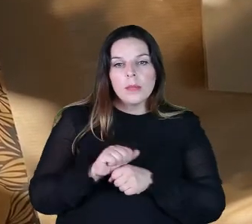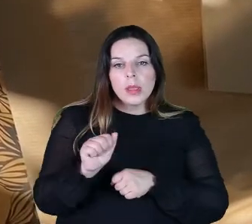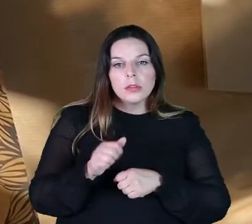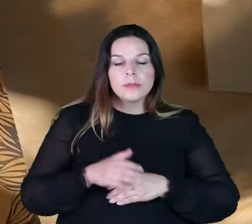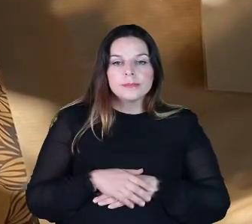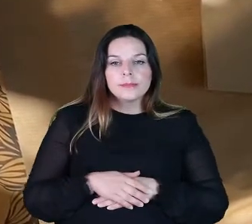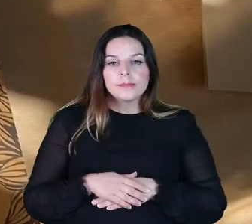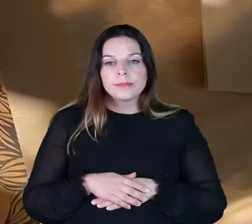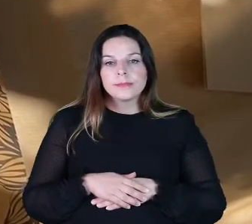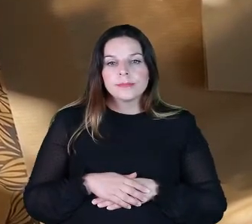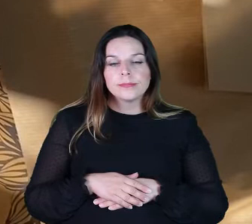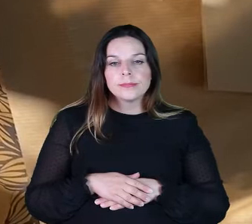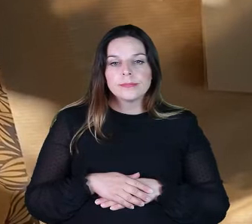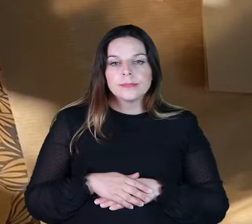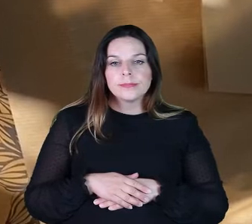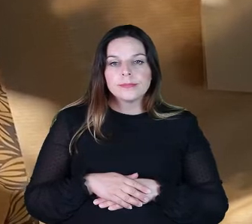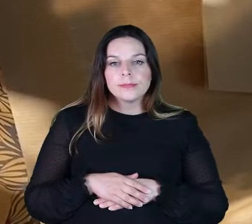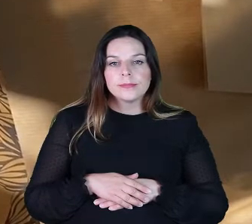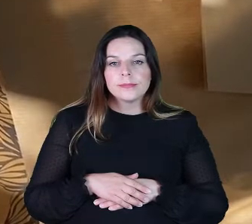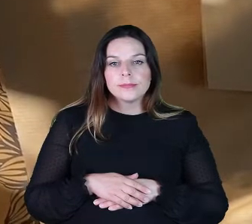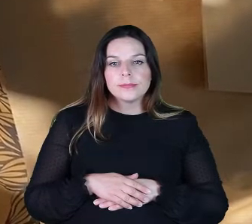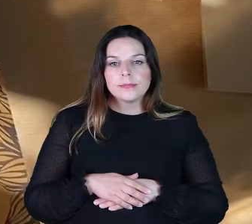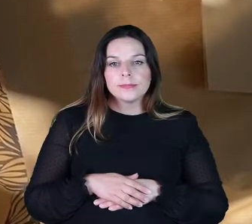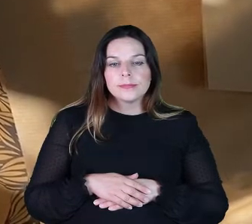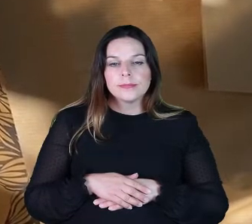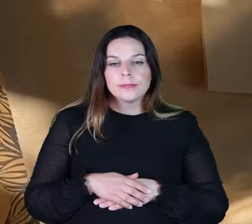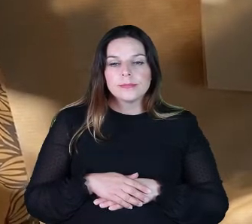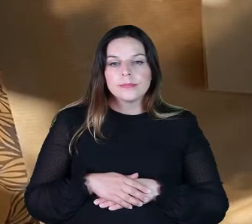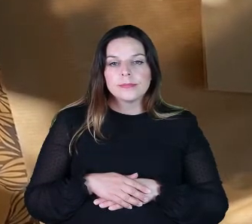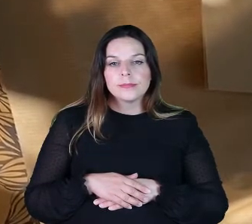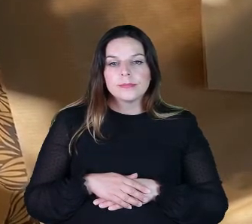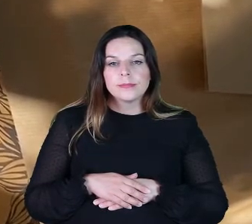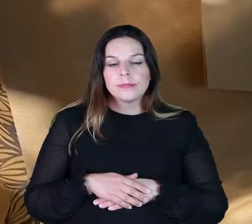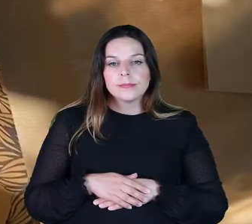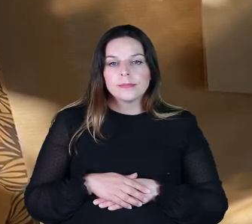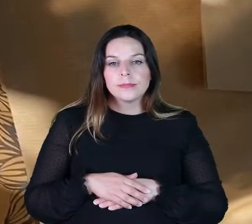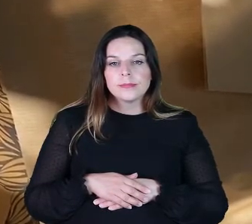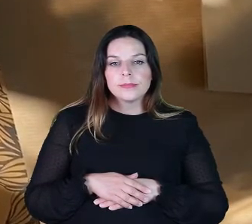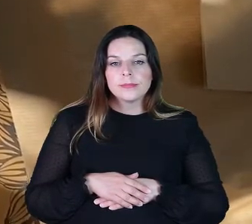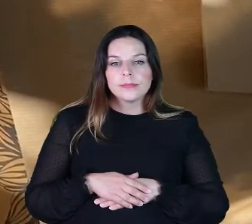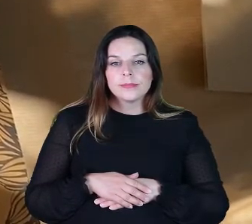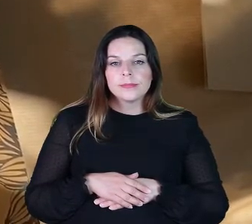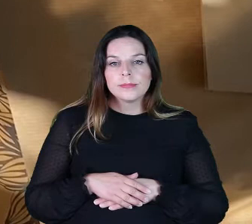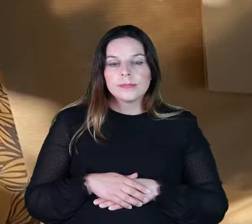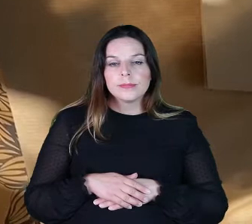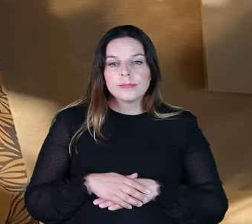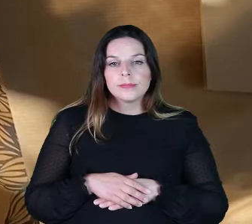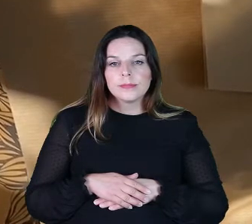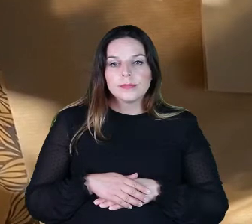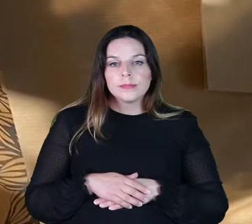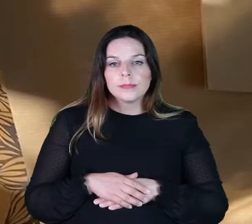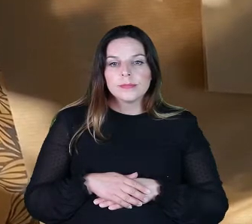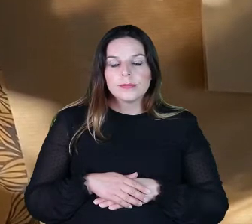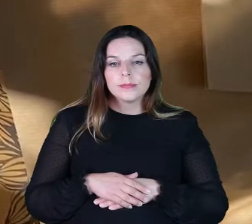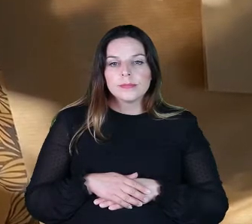rondo. Przepraszam, nasz kapelusz, bo rondo to jest ta część, ta taka największa, która zasłania twarz